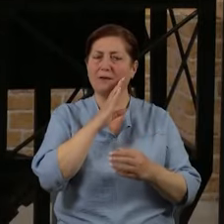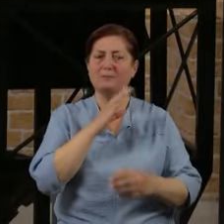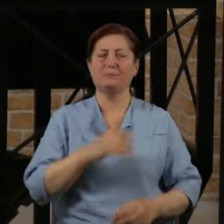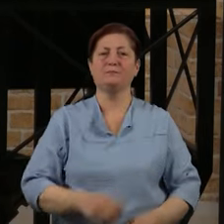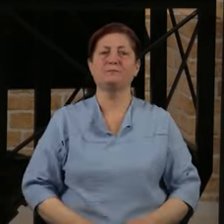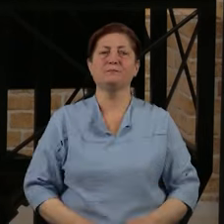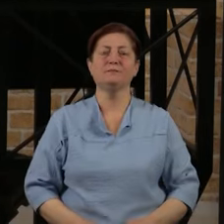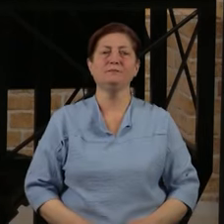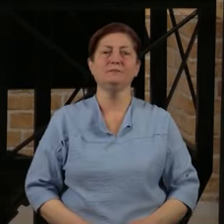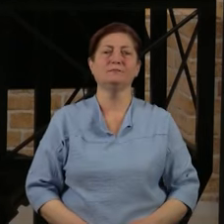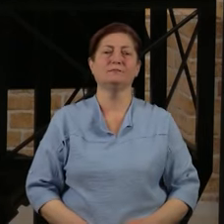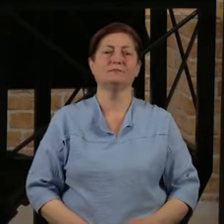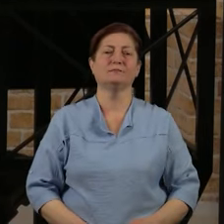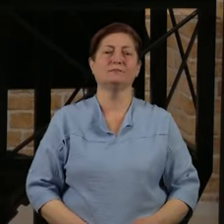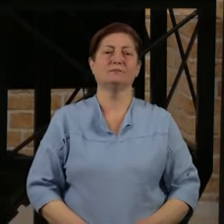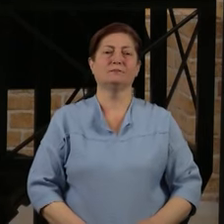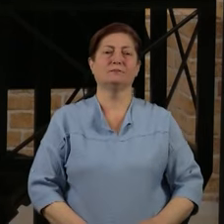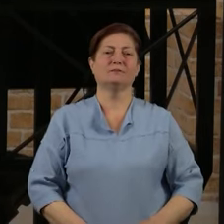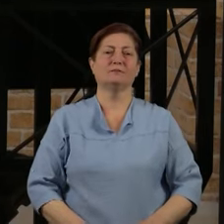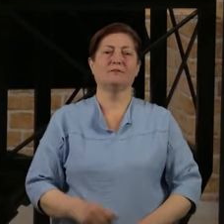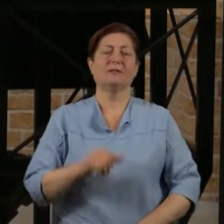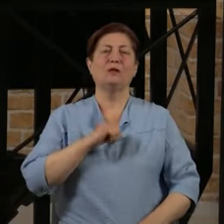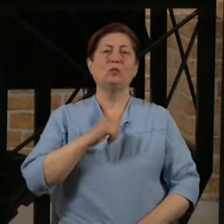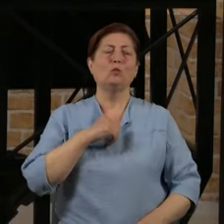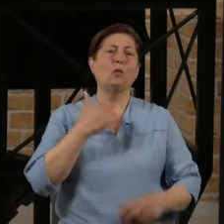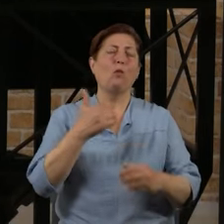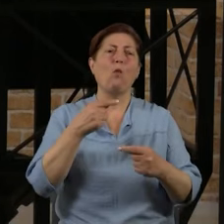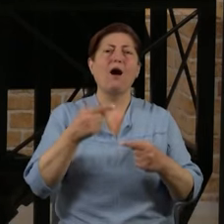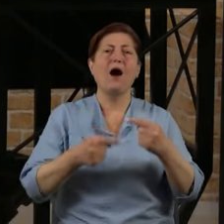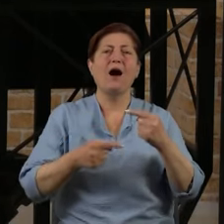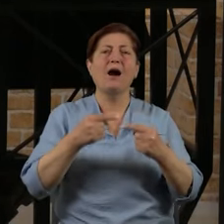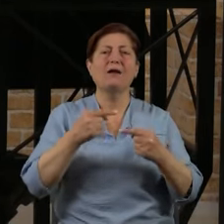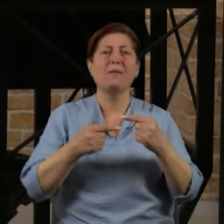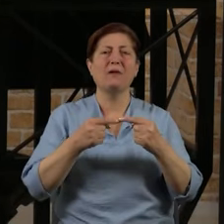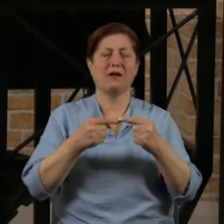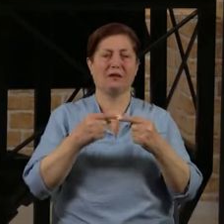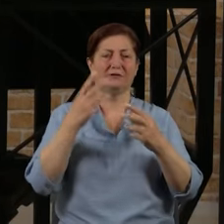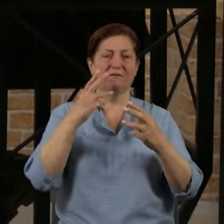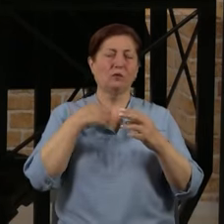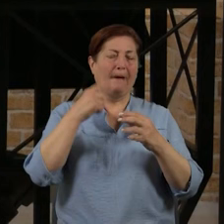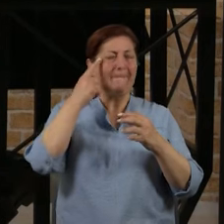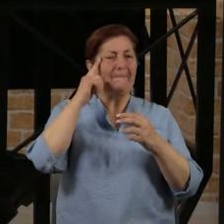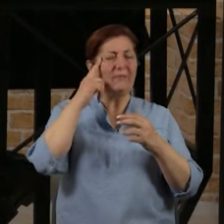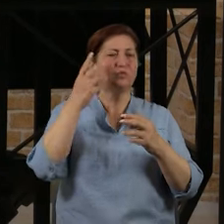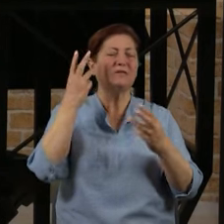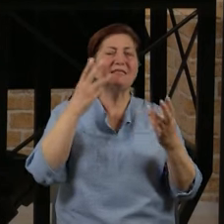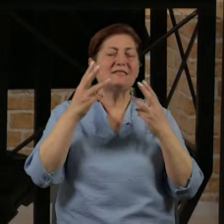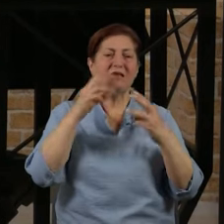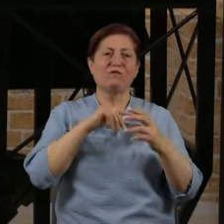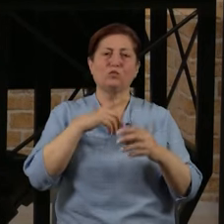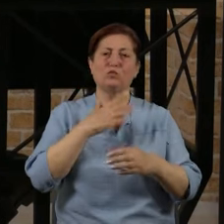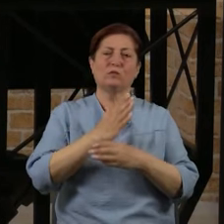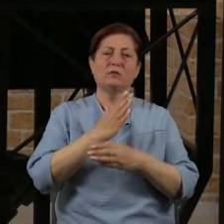ես ուզում եի Ալմաստը, Ապլան եւ այդ դուրս հայական հարաբերությունները, բայց կրկին այի նոր մտածեցի, դու ձևակերպեցիր հարցը շատ